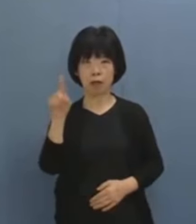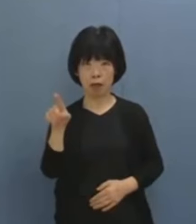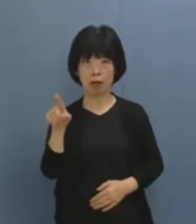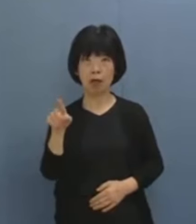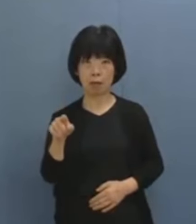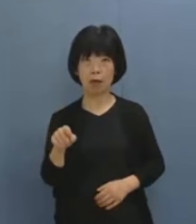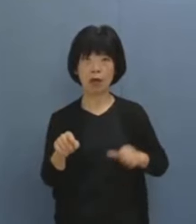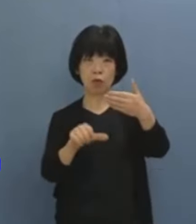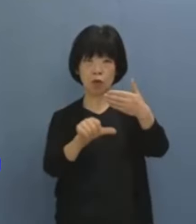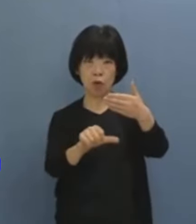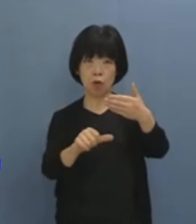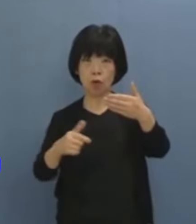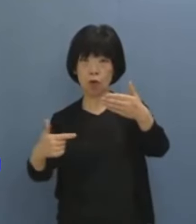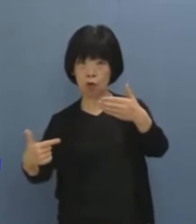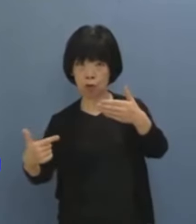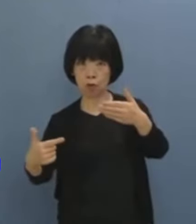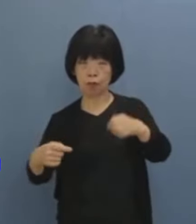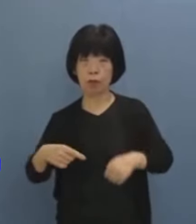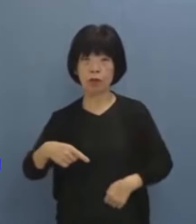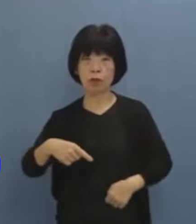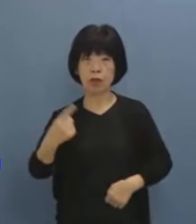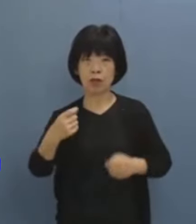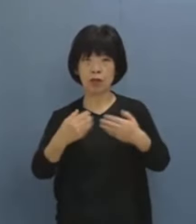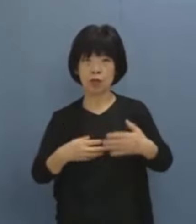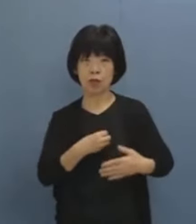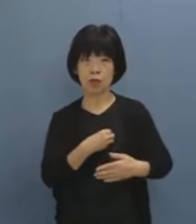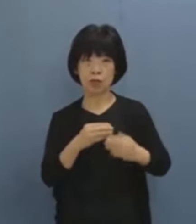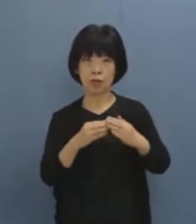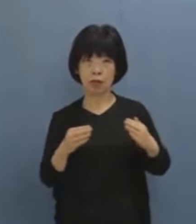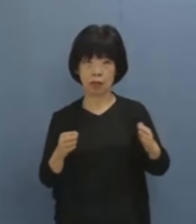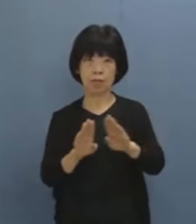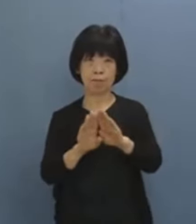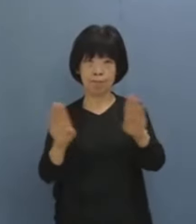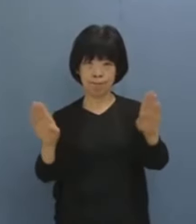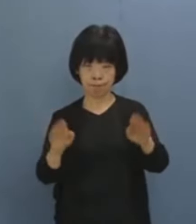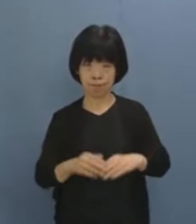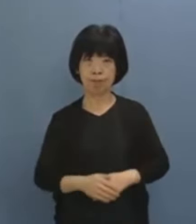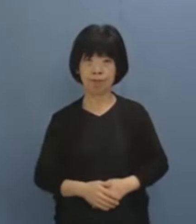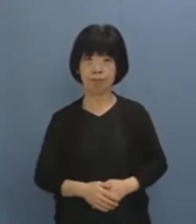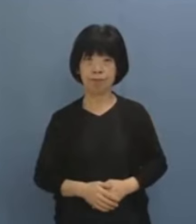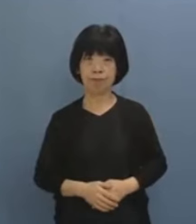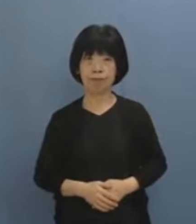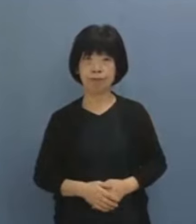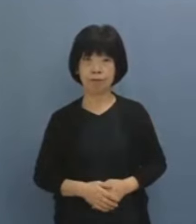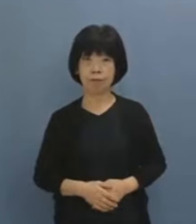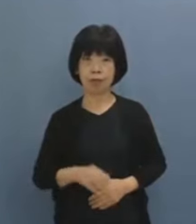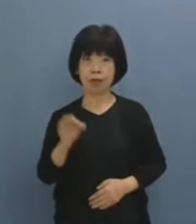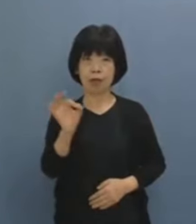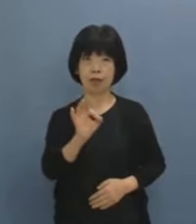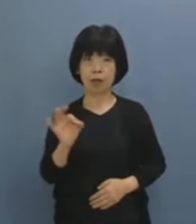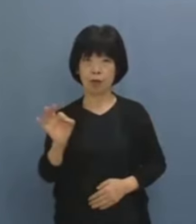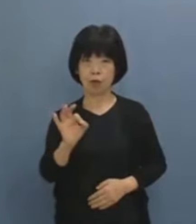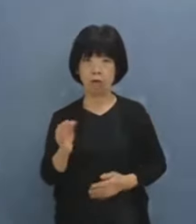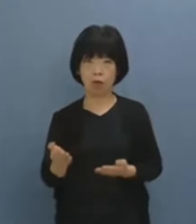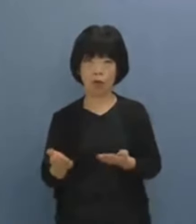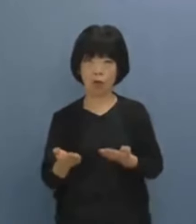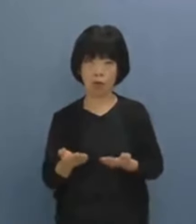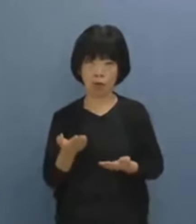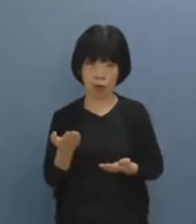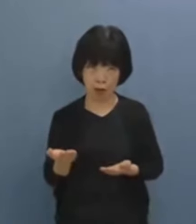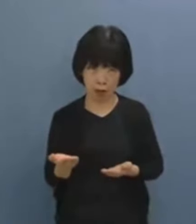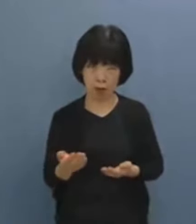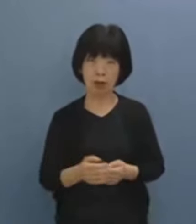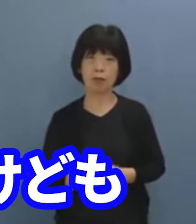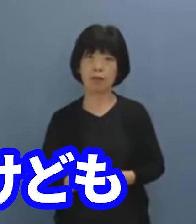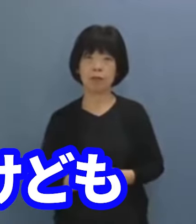のが再び開催されます、まあ、いわゆる、まあ、物品の受領とそれから公益通